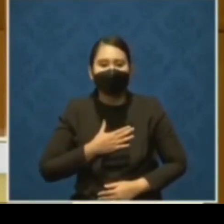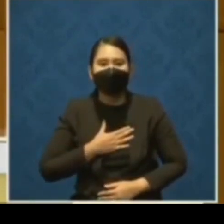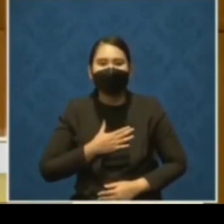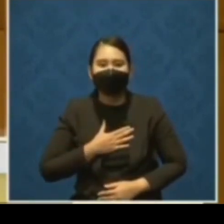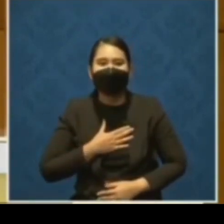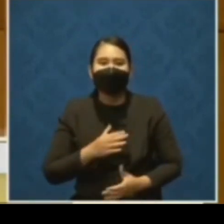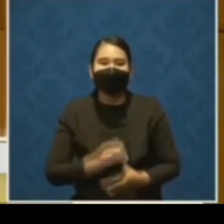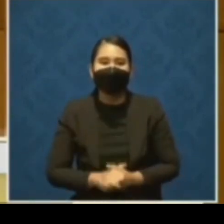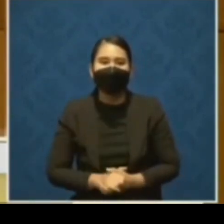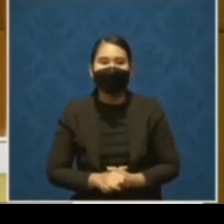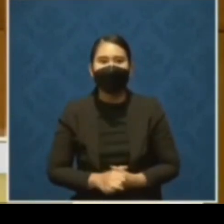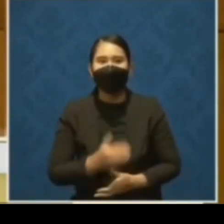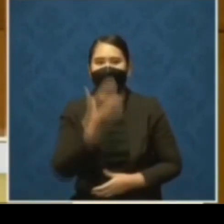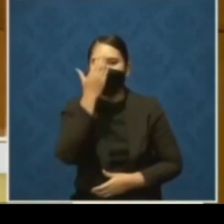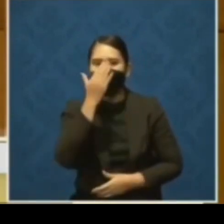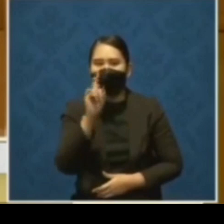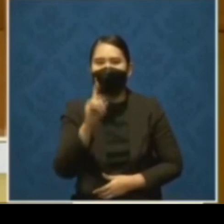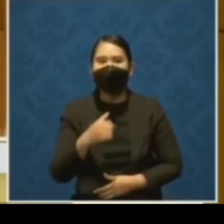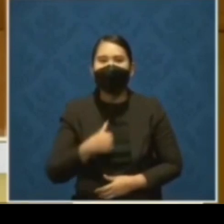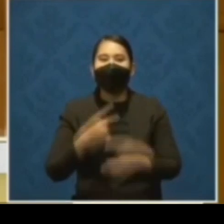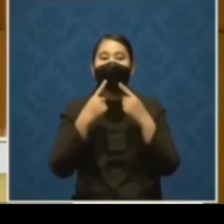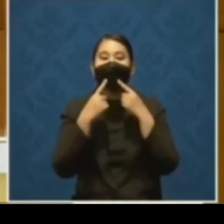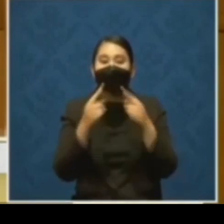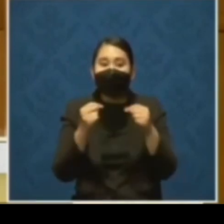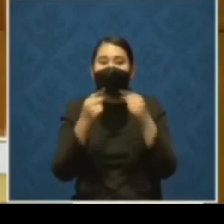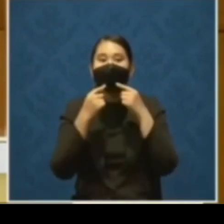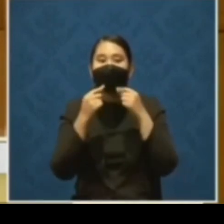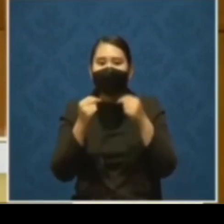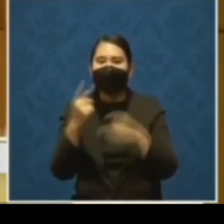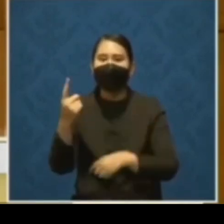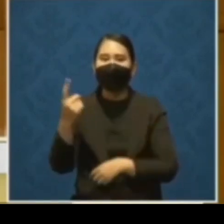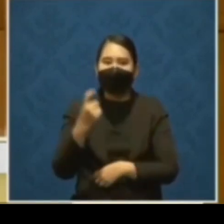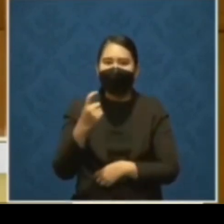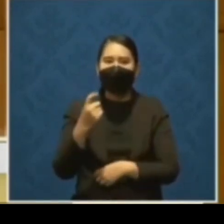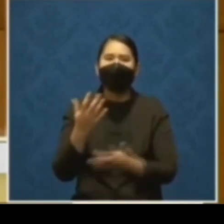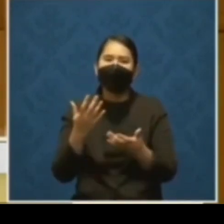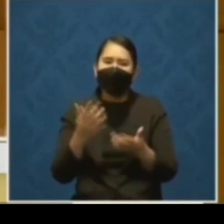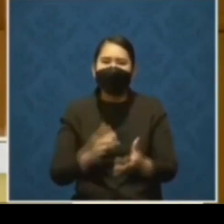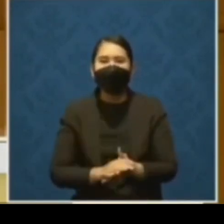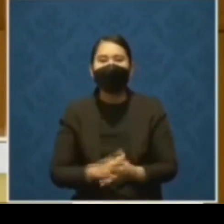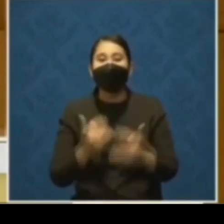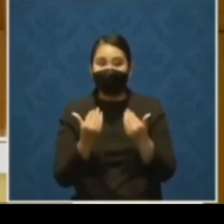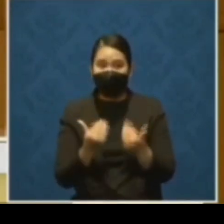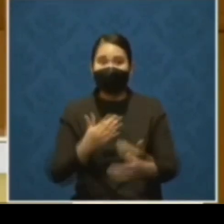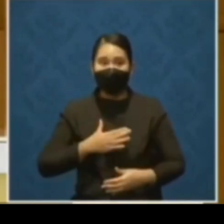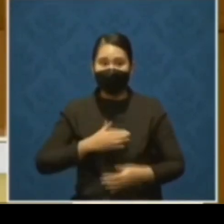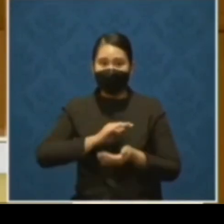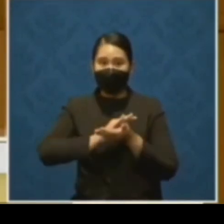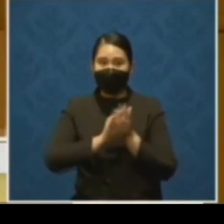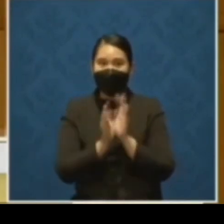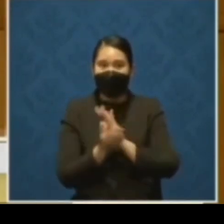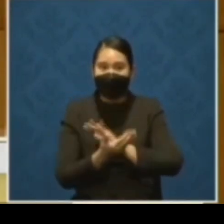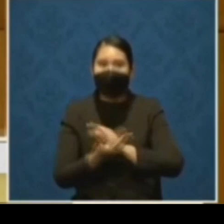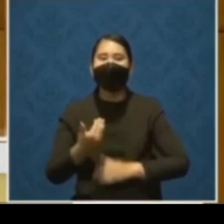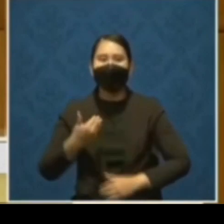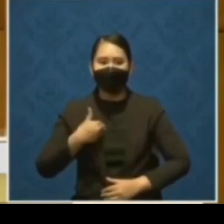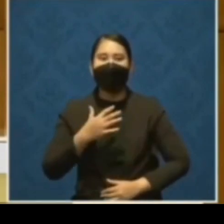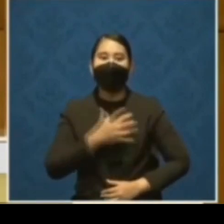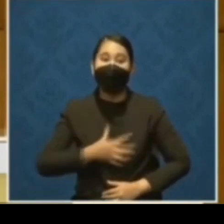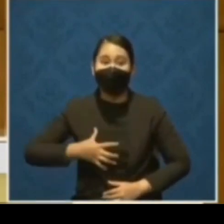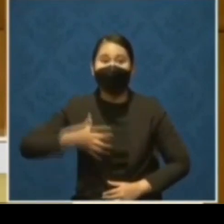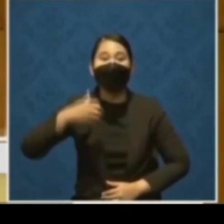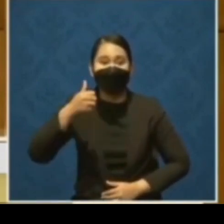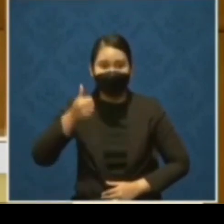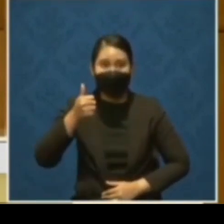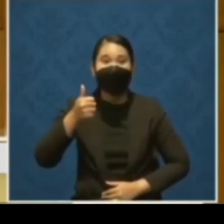ะเพราะว่าท่านก็เอาแต่เฉพาะเวลาผมตอบถ้าไม่ดูเวลาเขาถามผมแล้ววันนี้ผมก็เปลี่ยนแปลงไปเยอะละนะจะเห็นได้ว่าผมก็อารมณ์ดีขึ้นเยอะในส